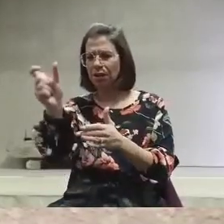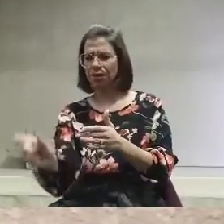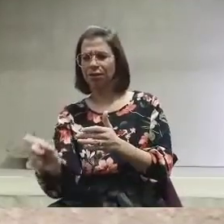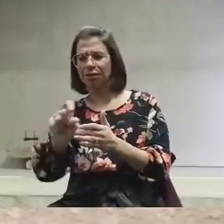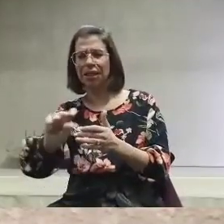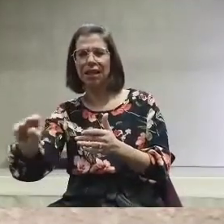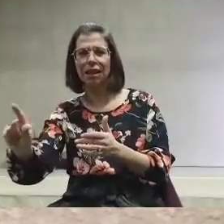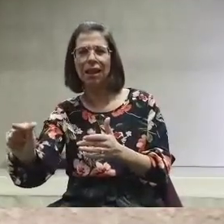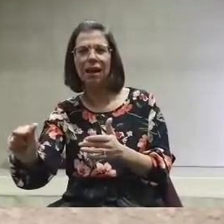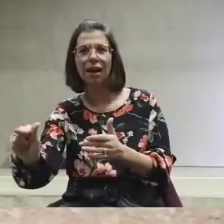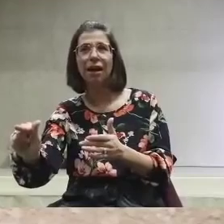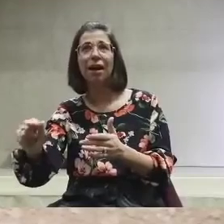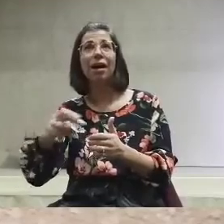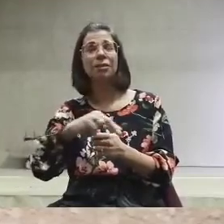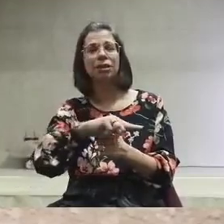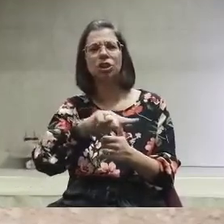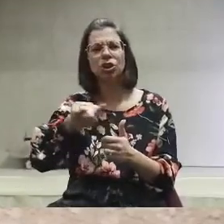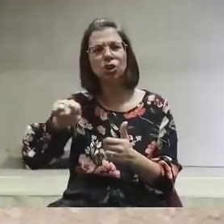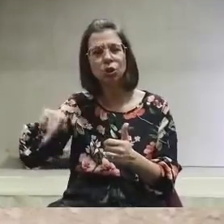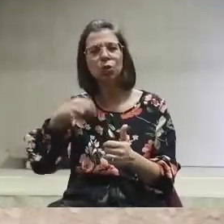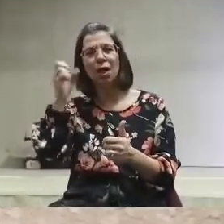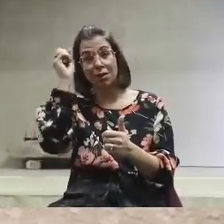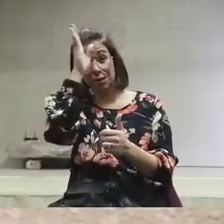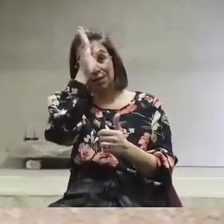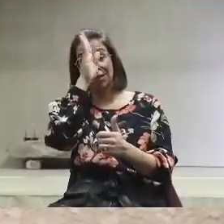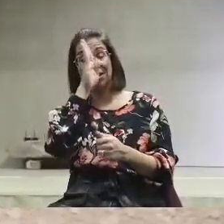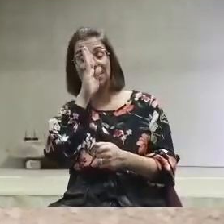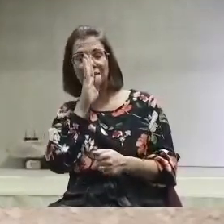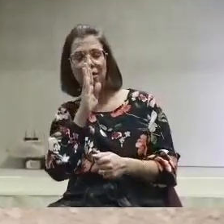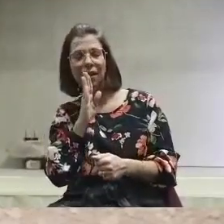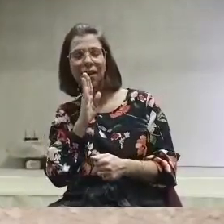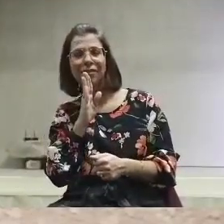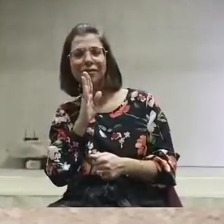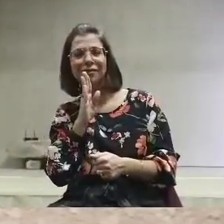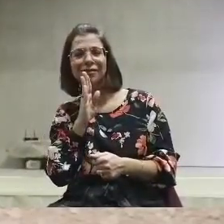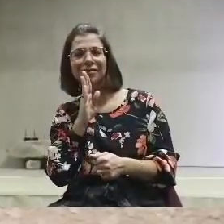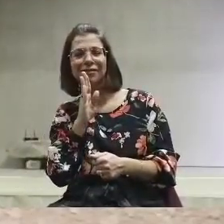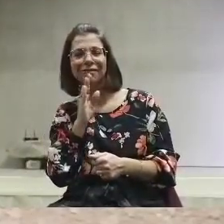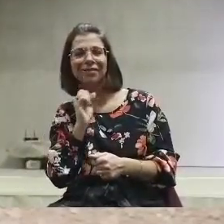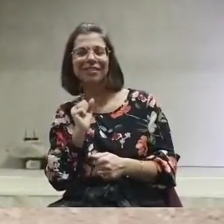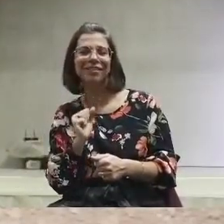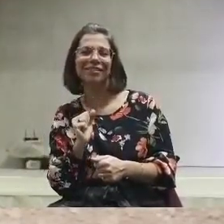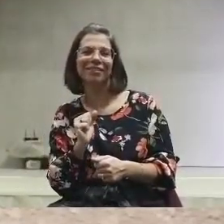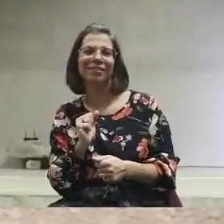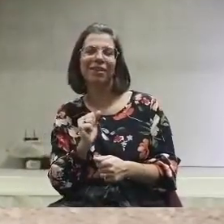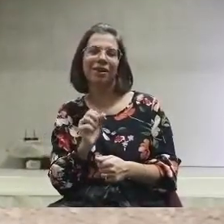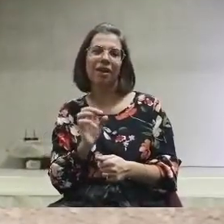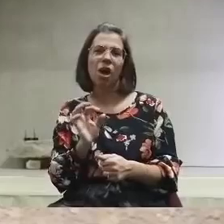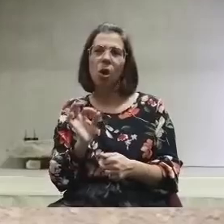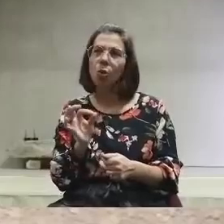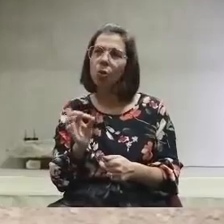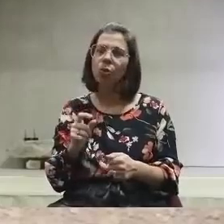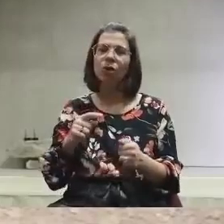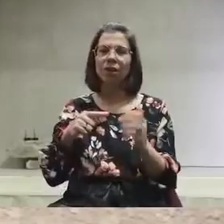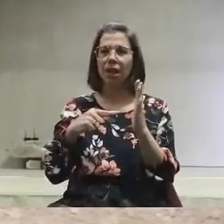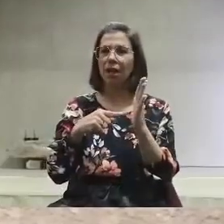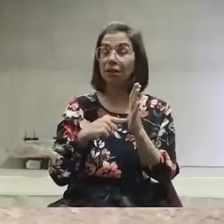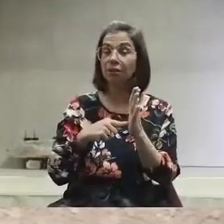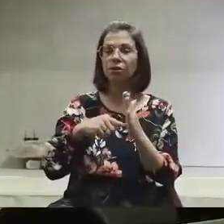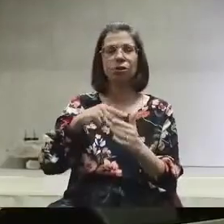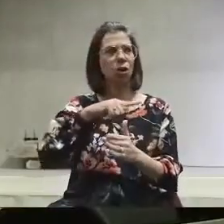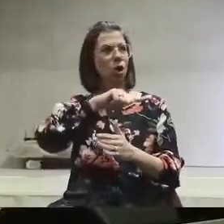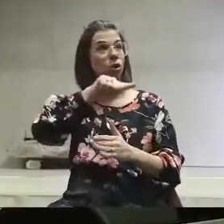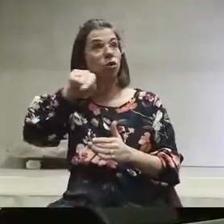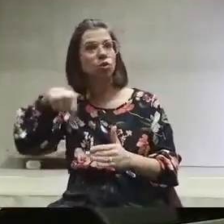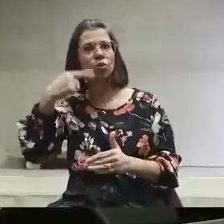ça. Et pourtant, quand tu crois, c'est pour ça que la Bible dit, je n'ai pas honte de l'évangile, mais